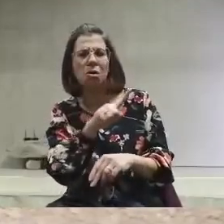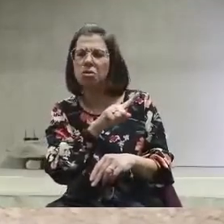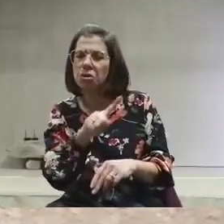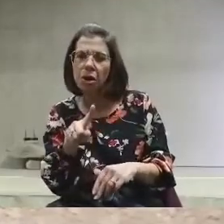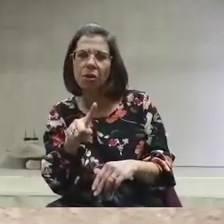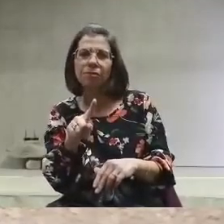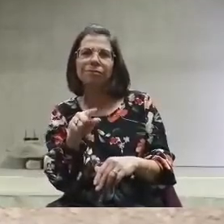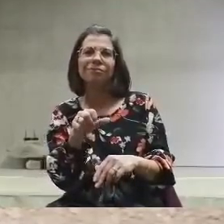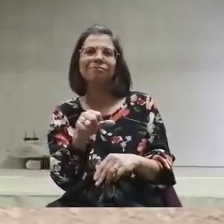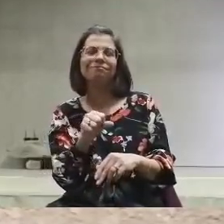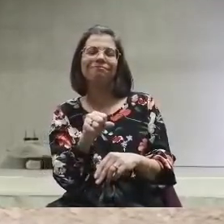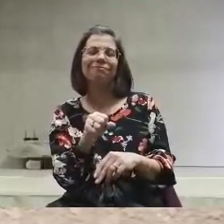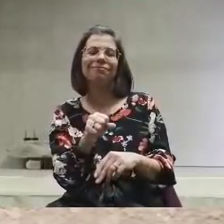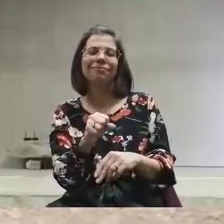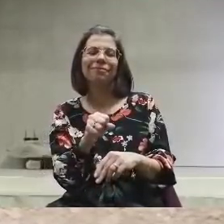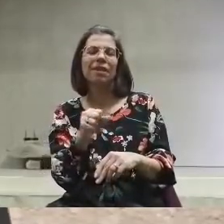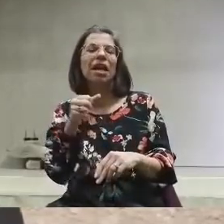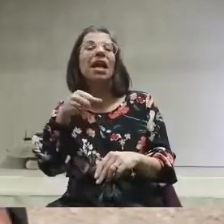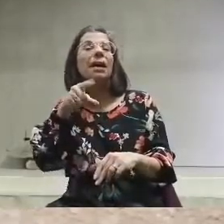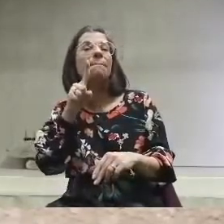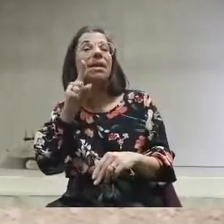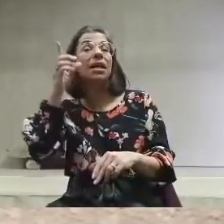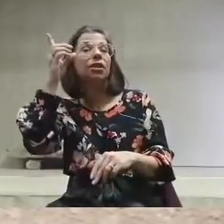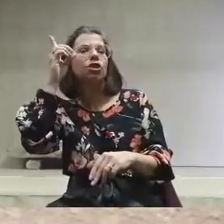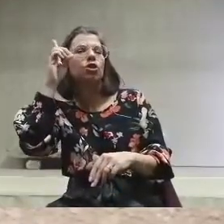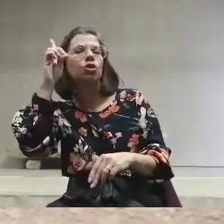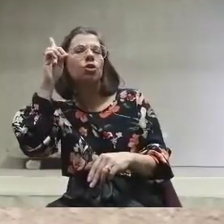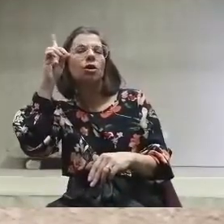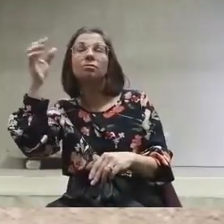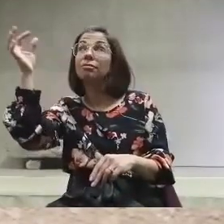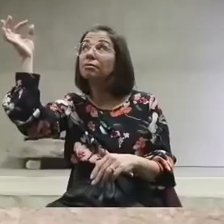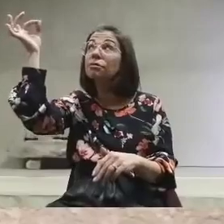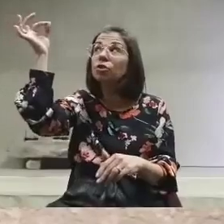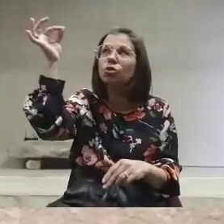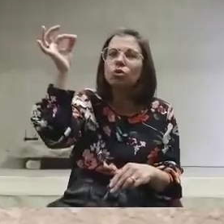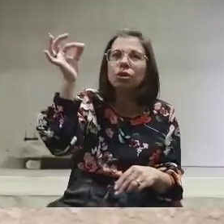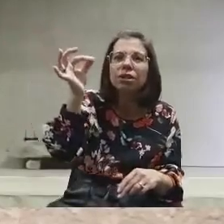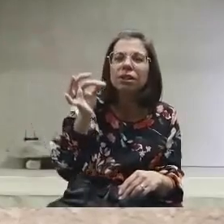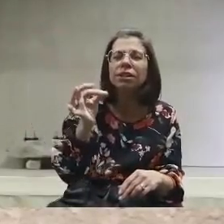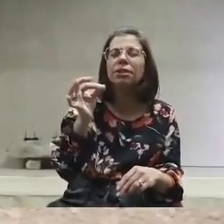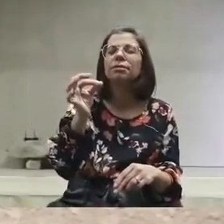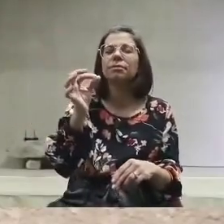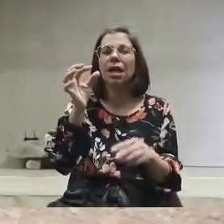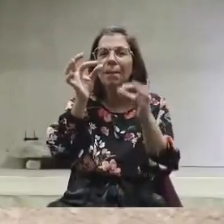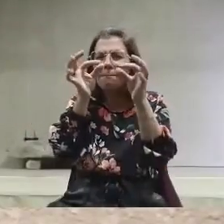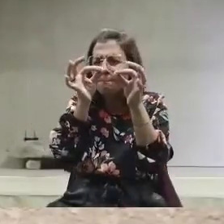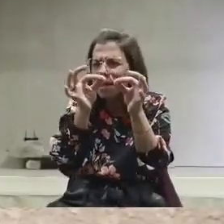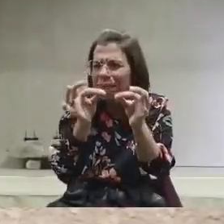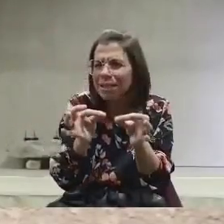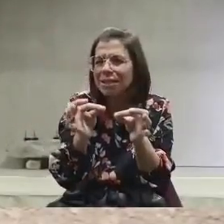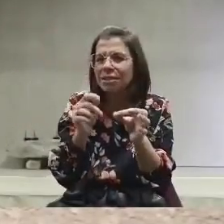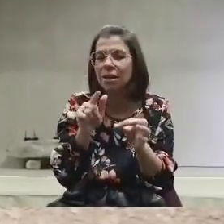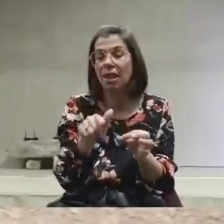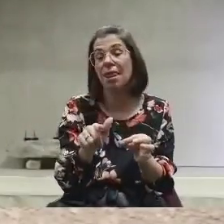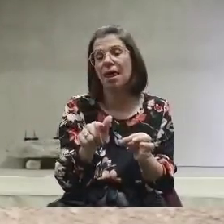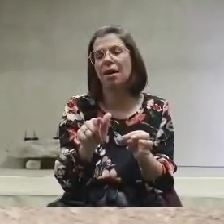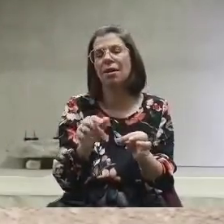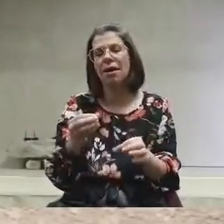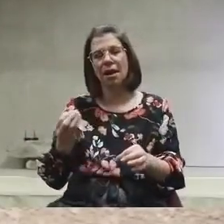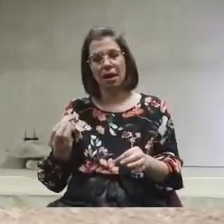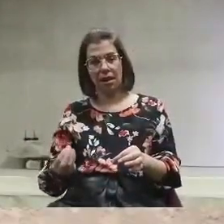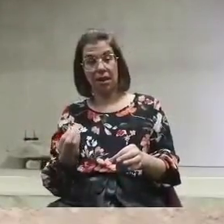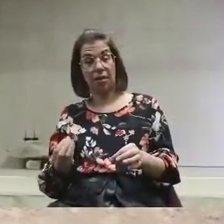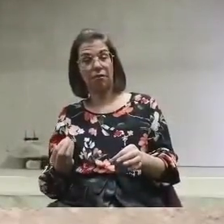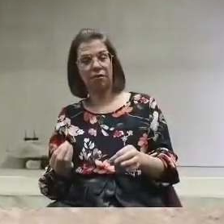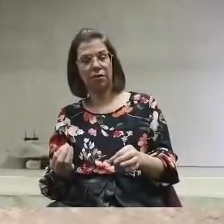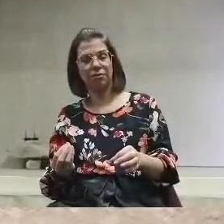travail pénible, je soulève, je ne sais plus combien je ne sais pas si c'est même plusieurs centaines, voire même tonnes de kilos, et le